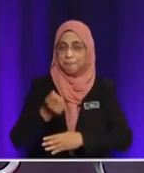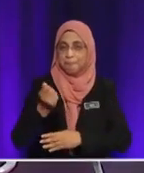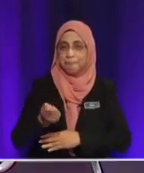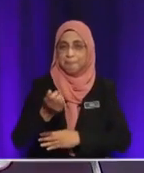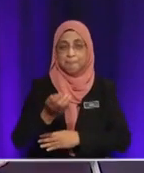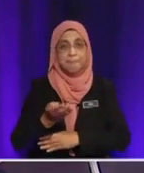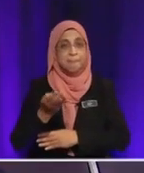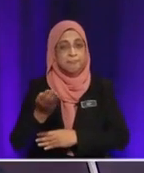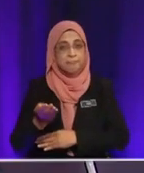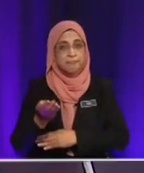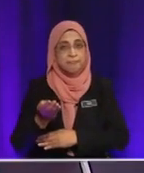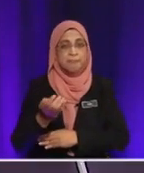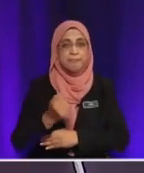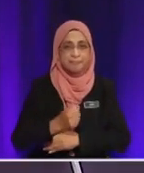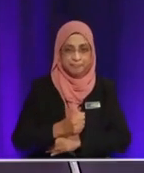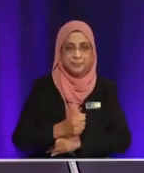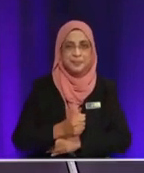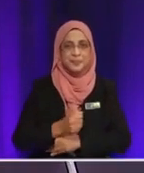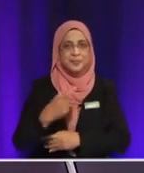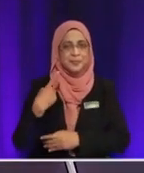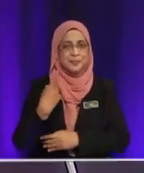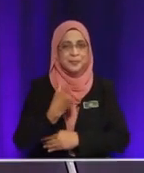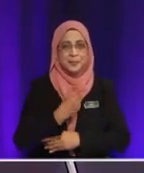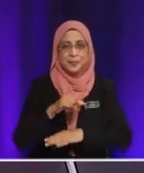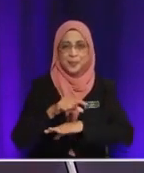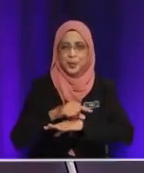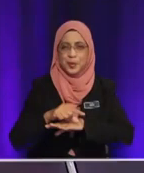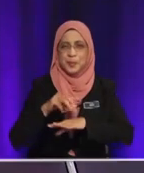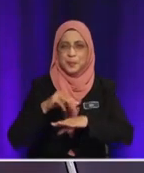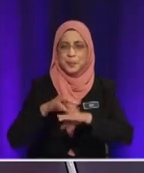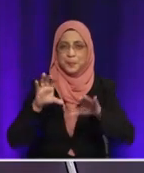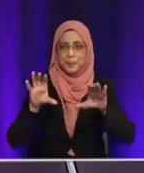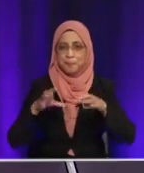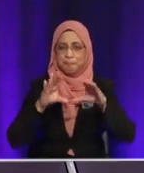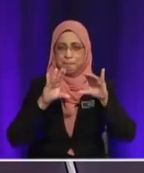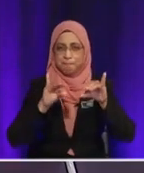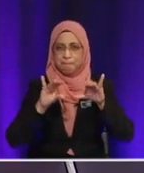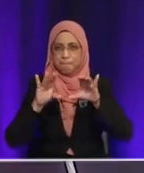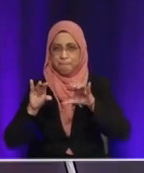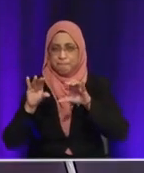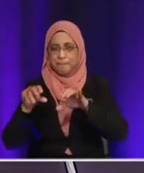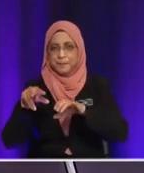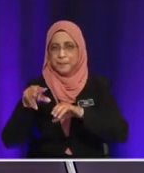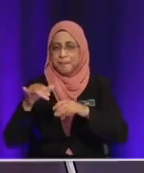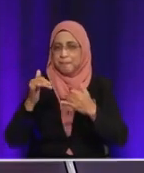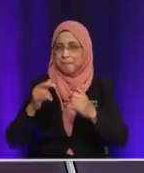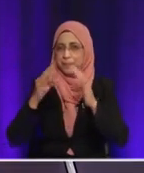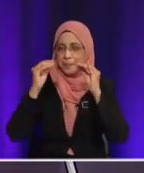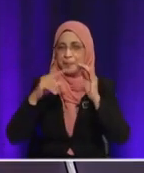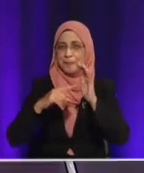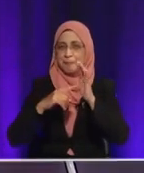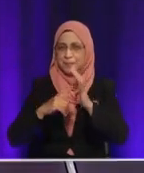dah tunjukkan bahan yang kita gunakan sepanjang kita nak buat proses refleksologi kaki. So, cikgu nak